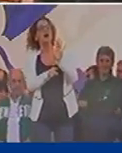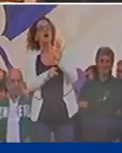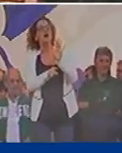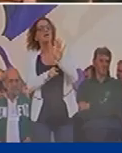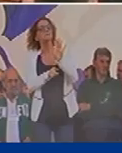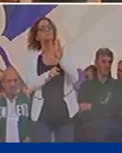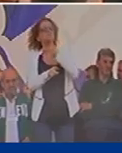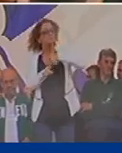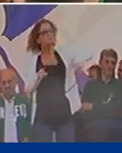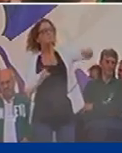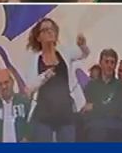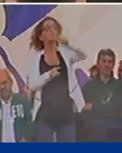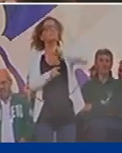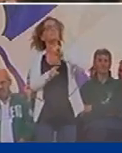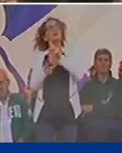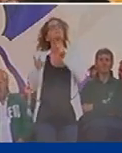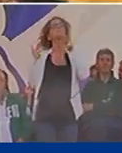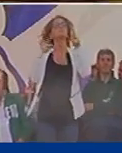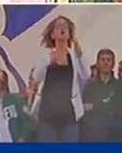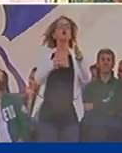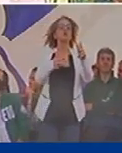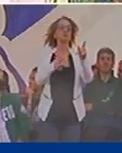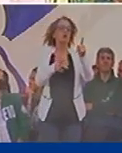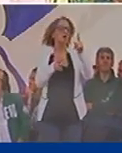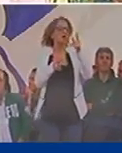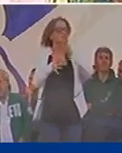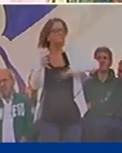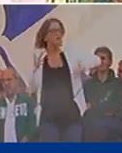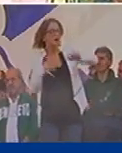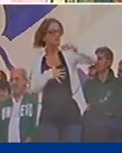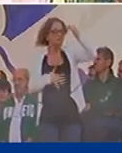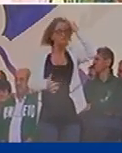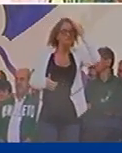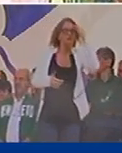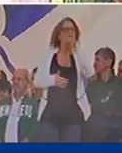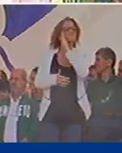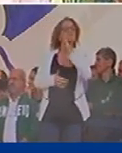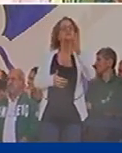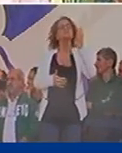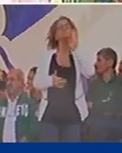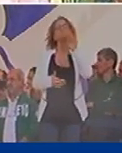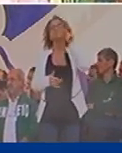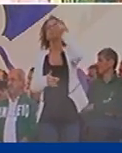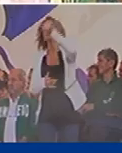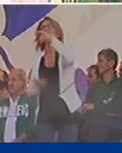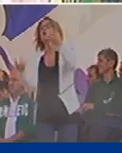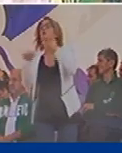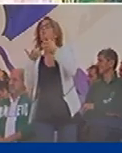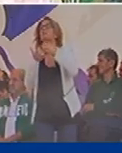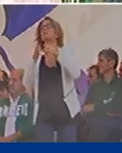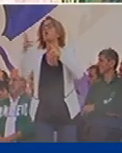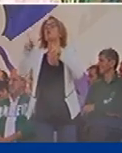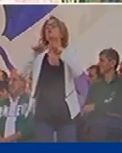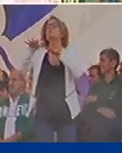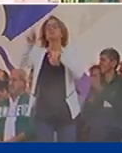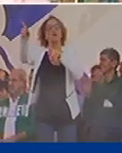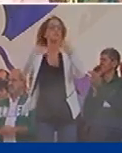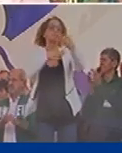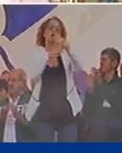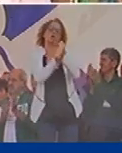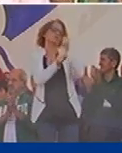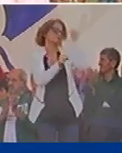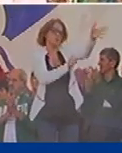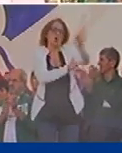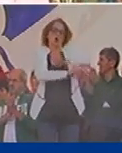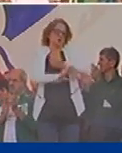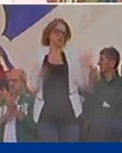portando in piazza le paturnie. Chi va su Facebook a rompere le palle a un altro militante finisce fuori dalla porta. Per quanto